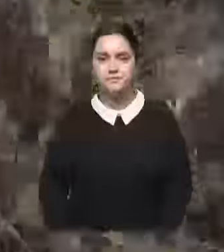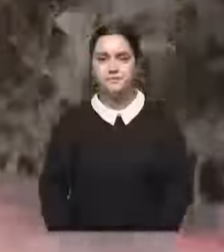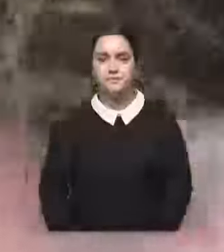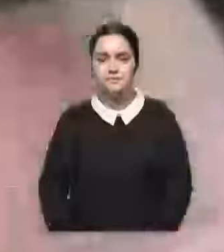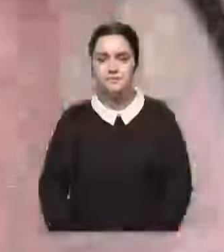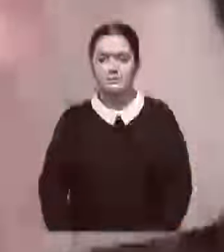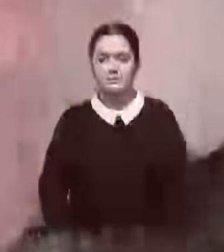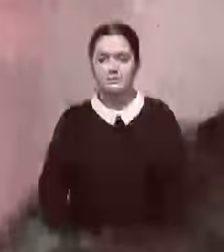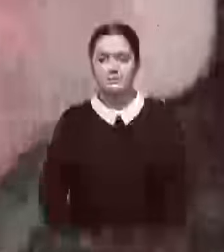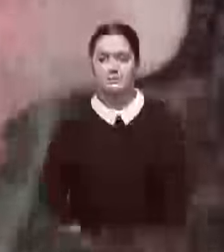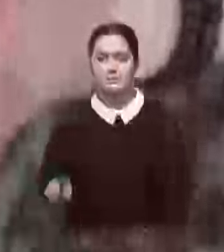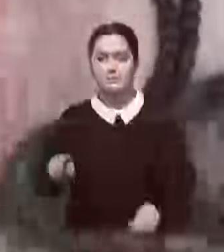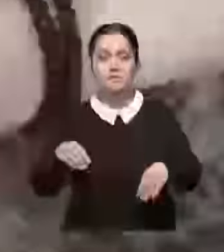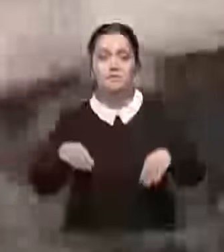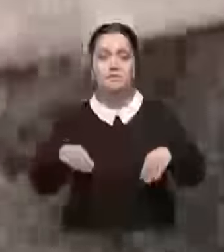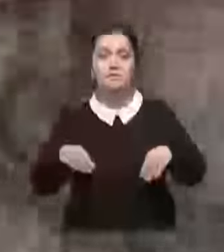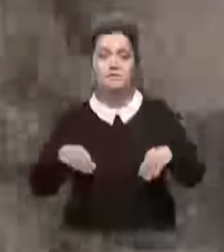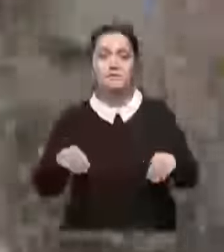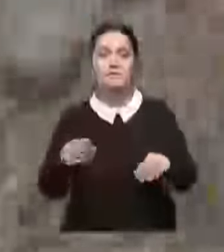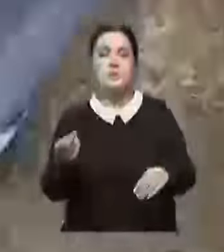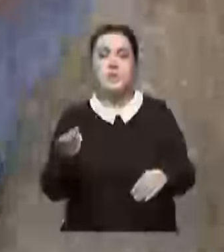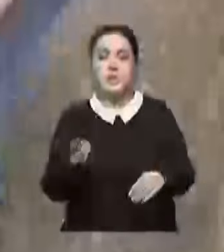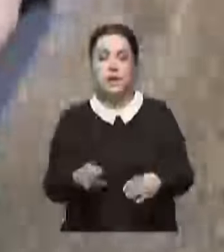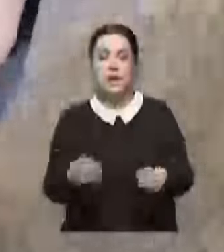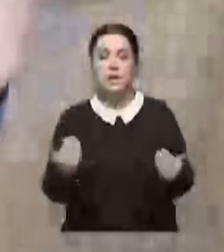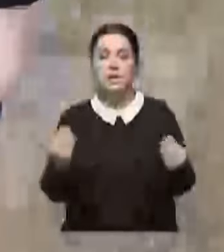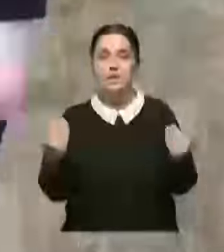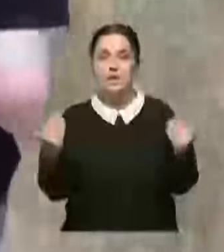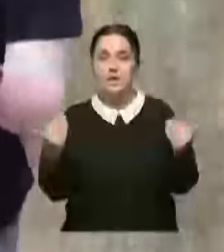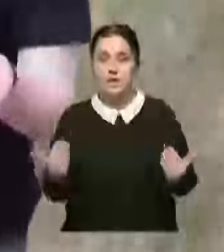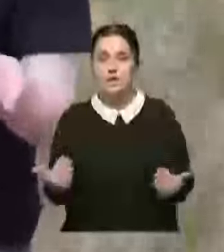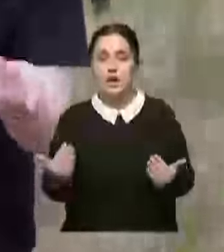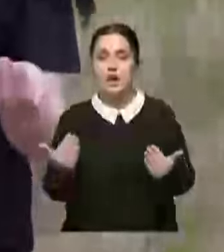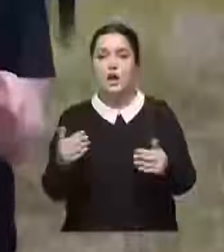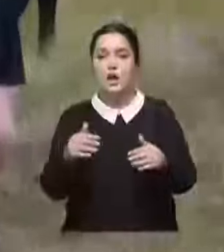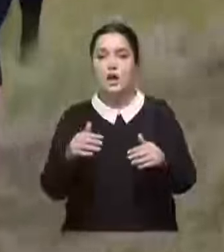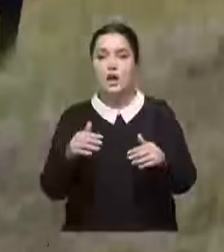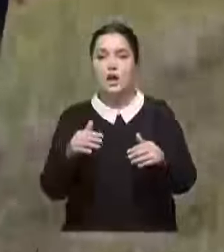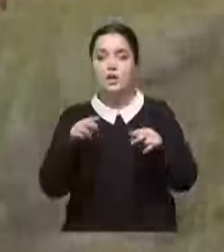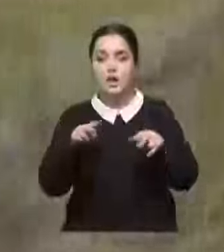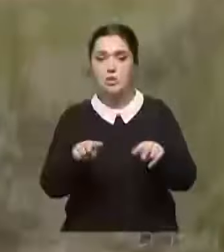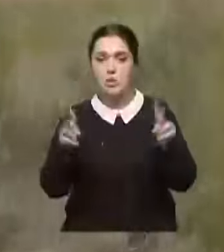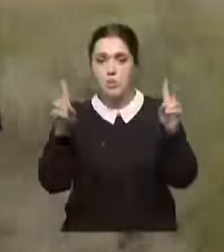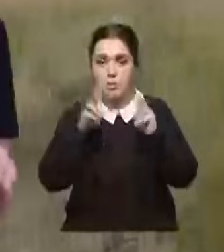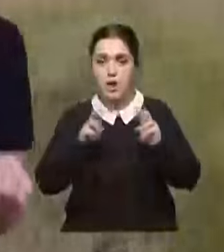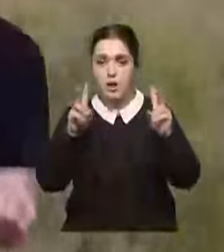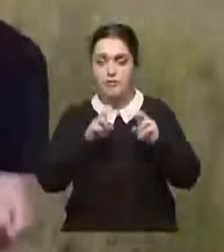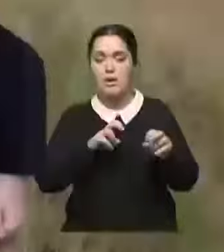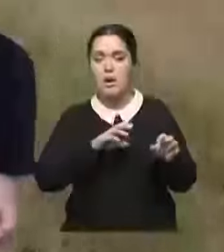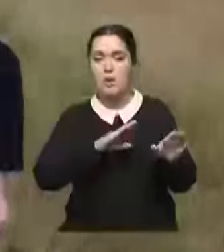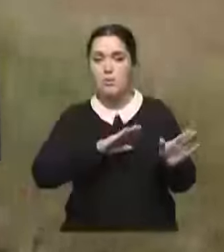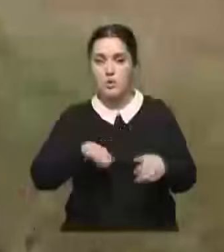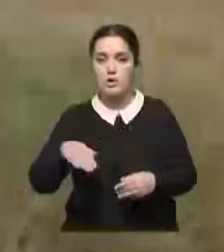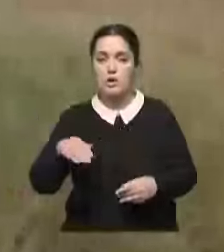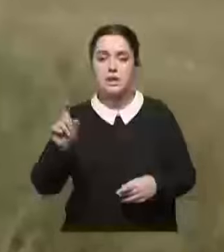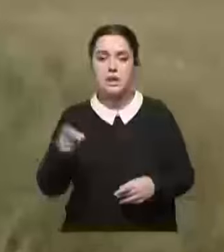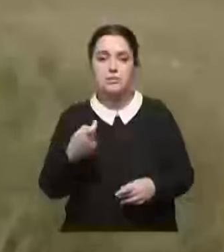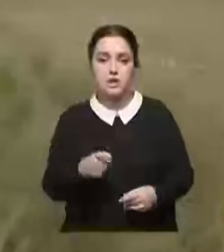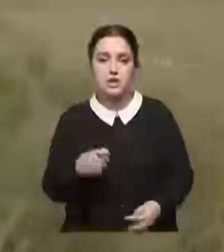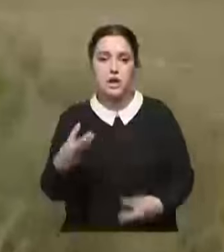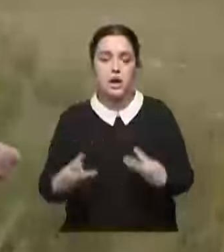Это пастбищное поле. Сейчас здесь идет контрольная проверка после химической обработки.